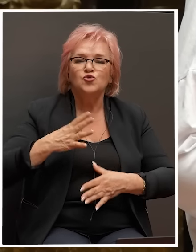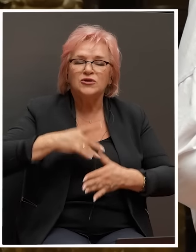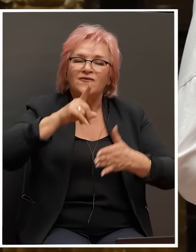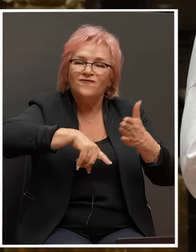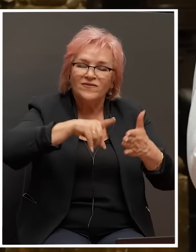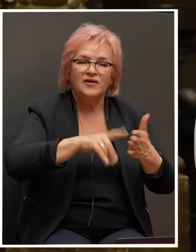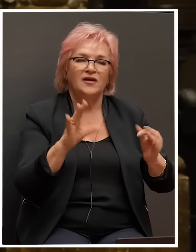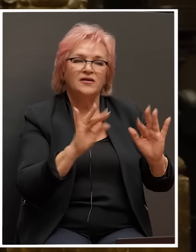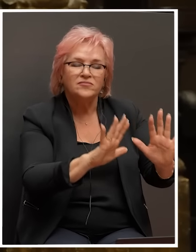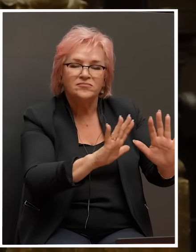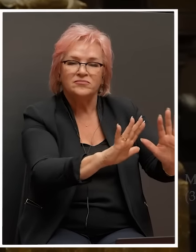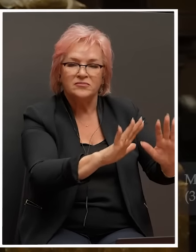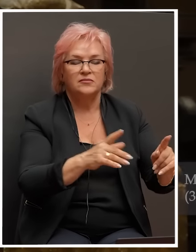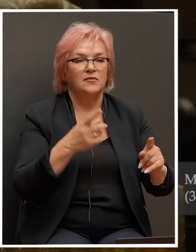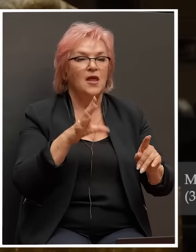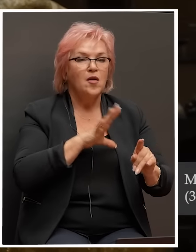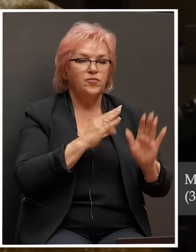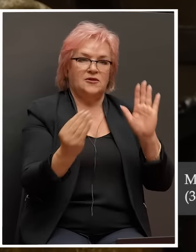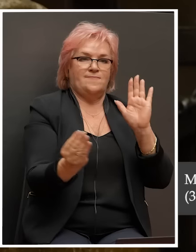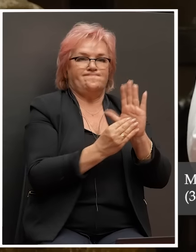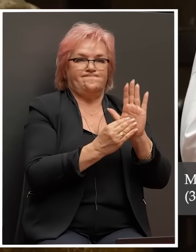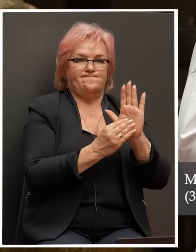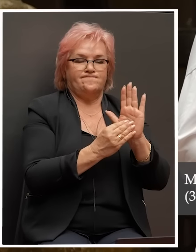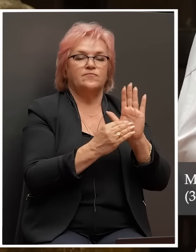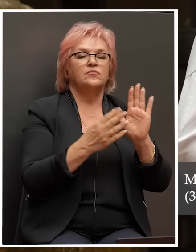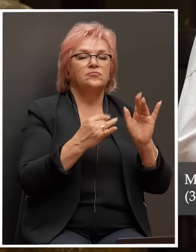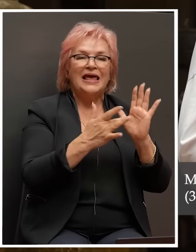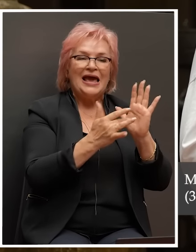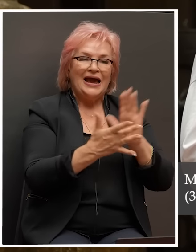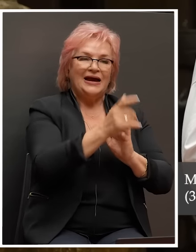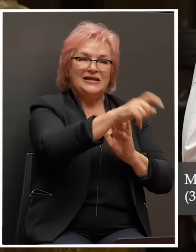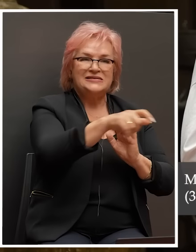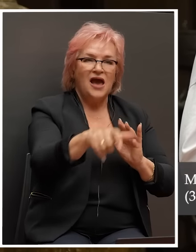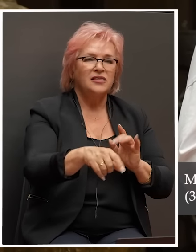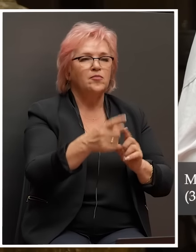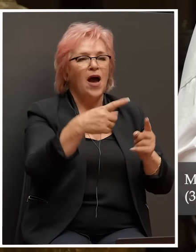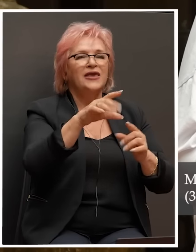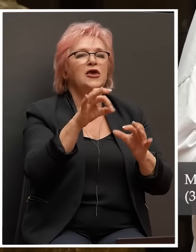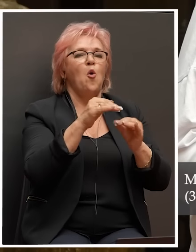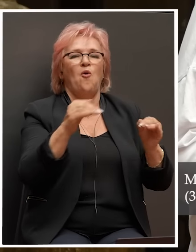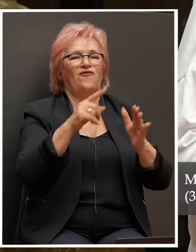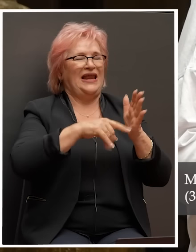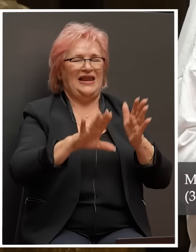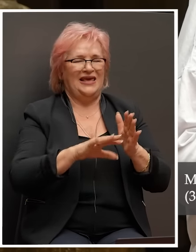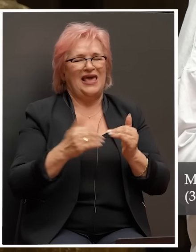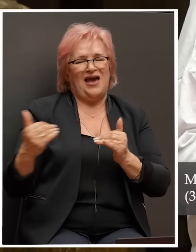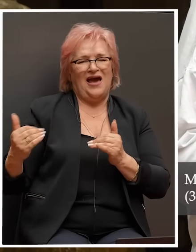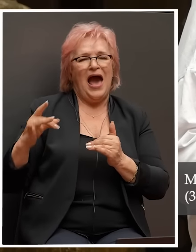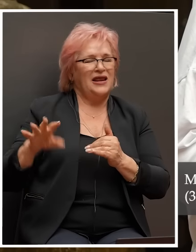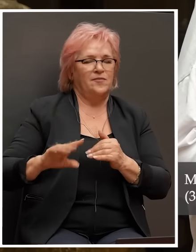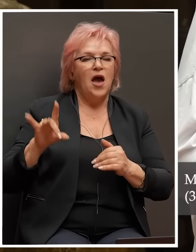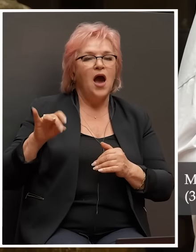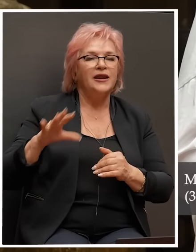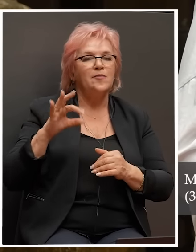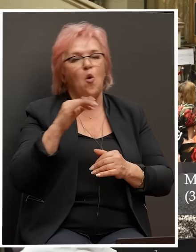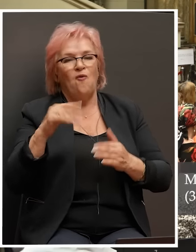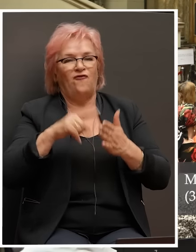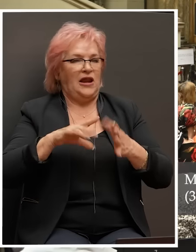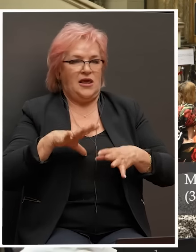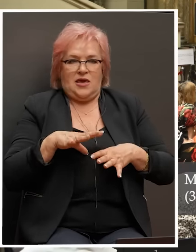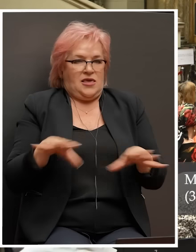веротерпимость. Был издан Медиоланский эдикт, согласно которому христианам... Нет, они не стали официальной религией Римской империи. Еще раз, в Риме не было официальной